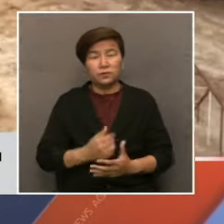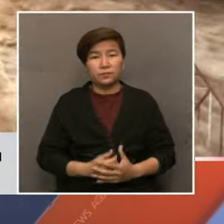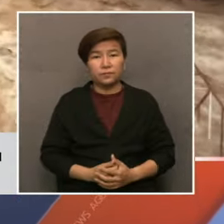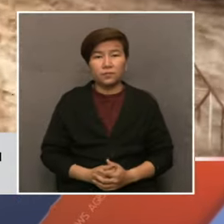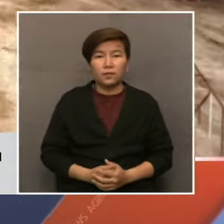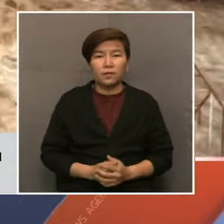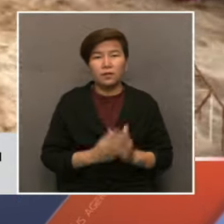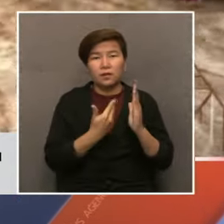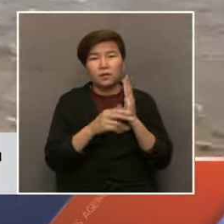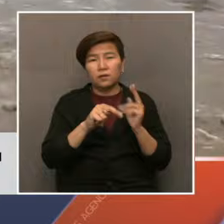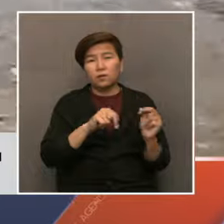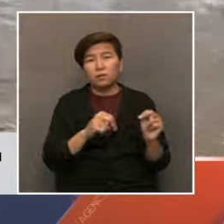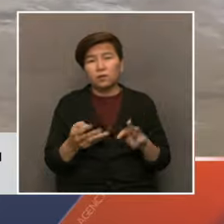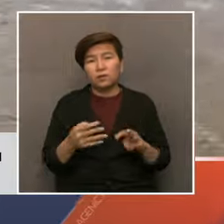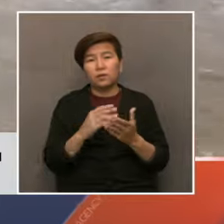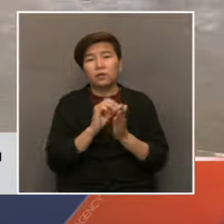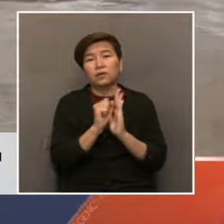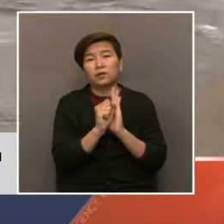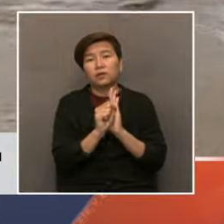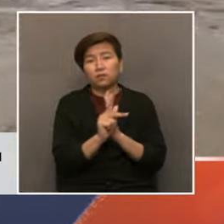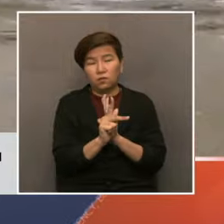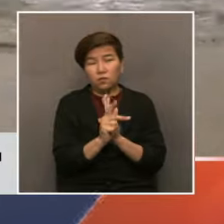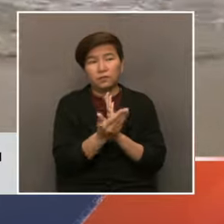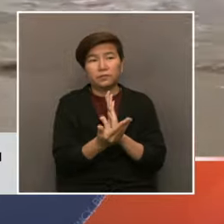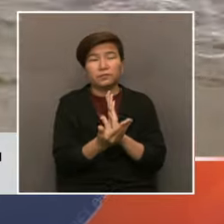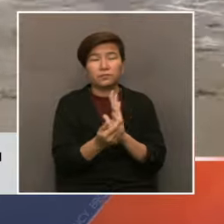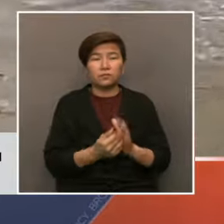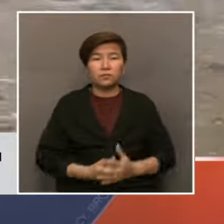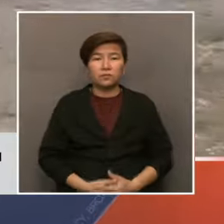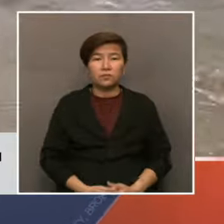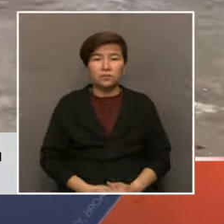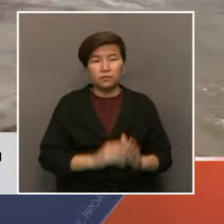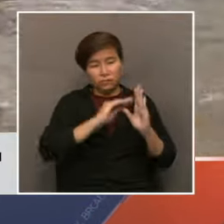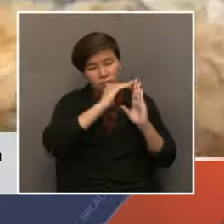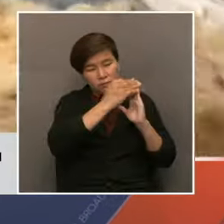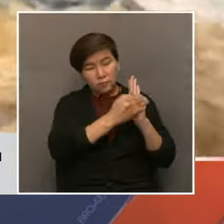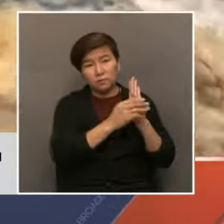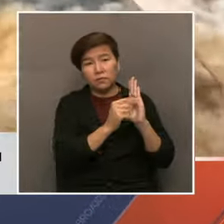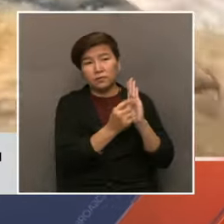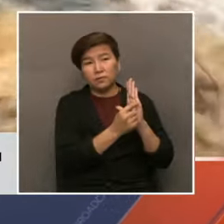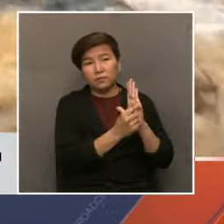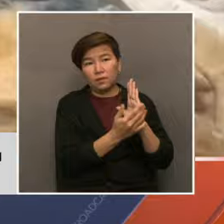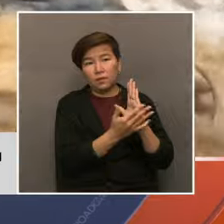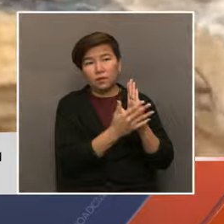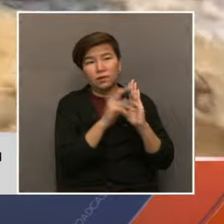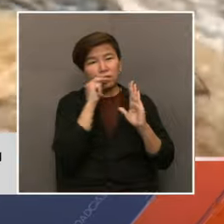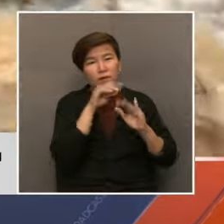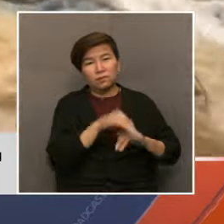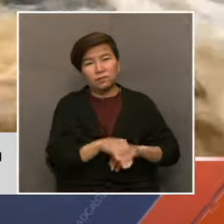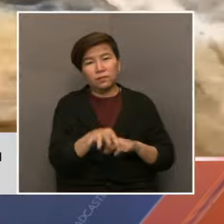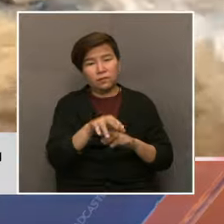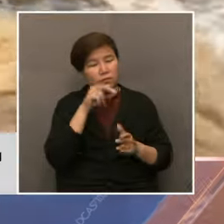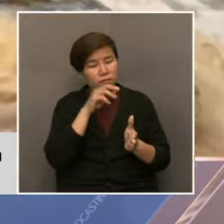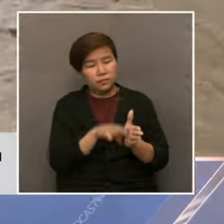ครพนมสกลนครทางด้านที่ต่ำลงมานะครับก็จะทำให้ระดับน้ำสูงขึ้นเช่นเ